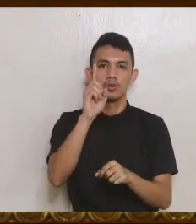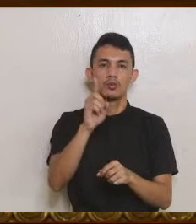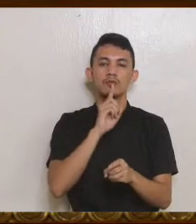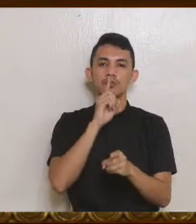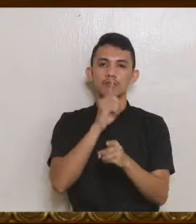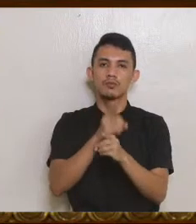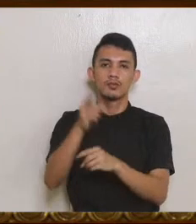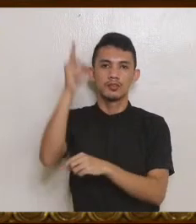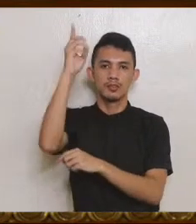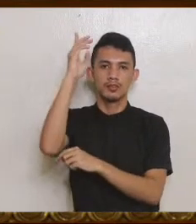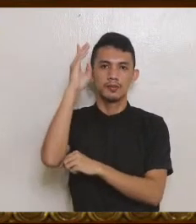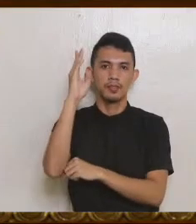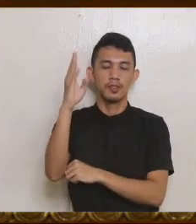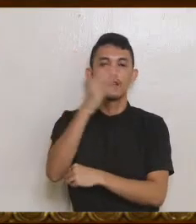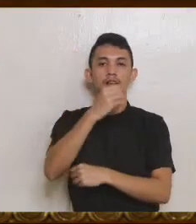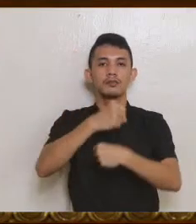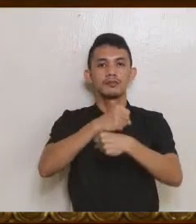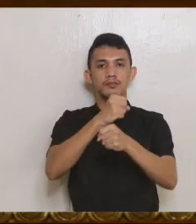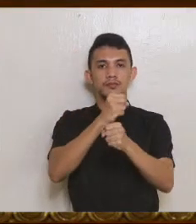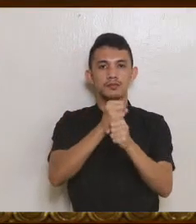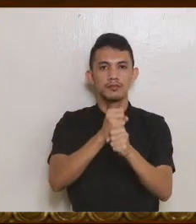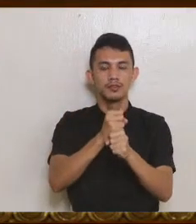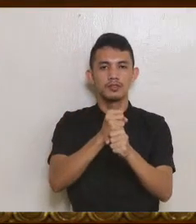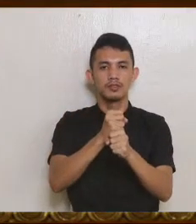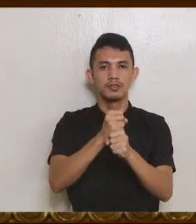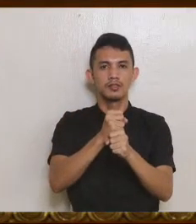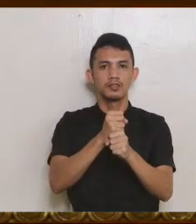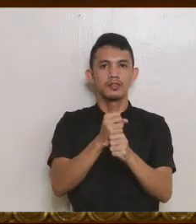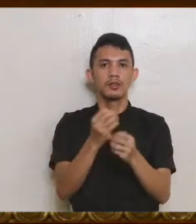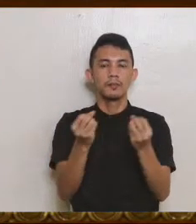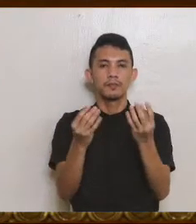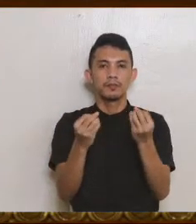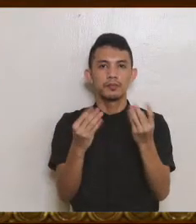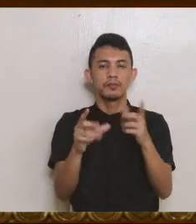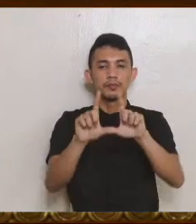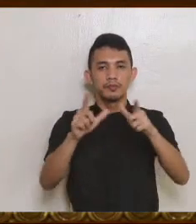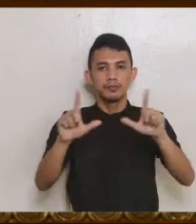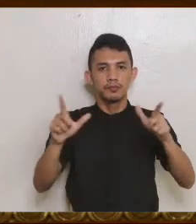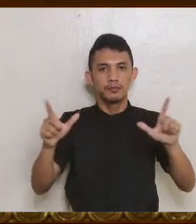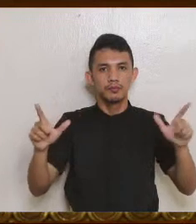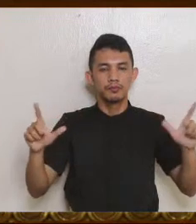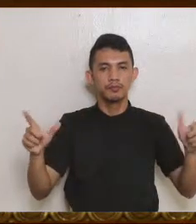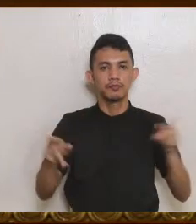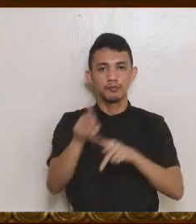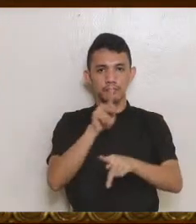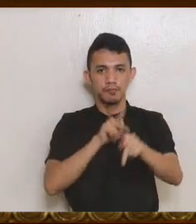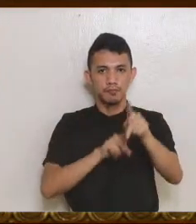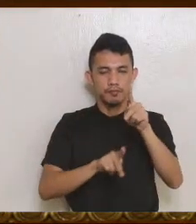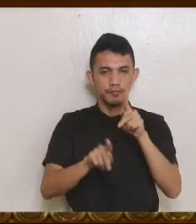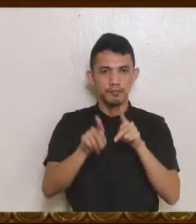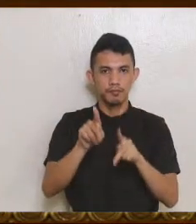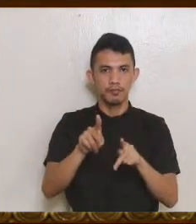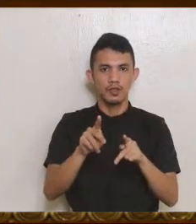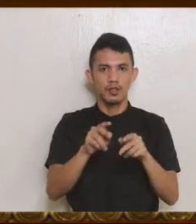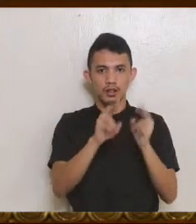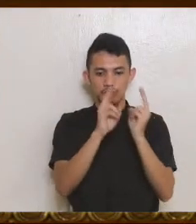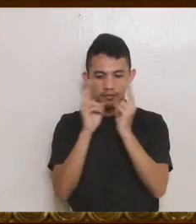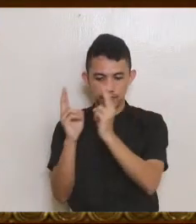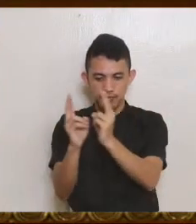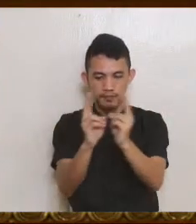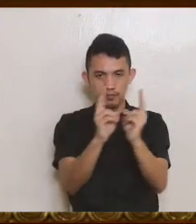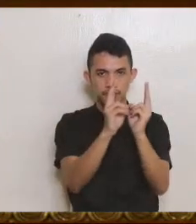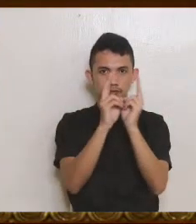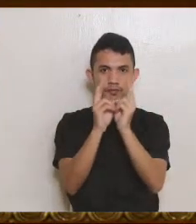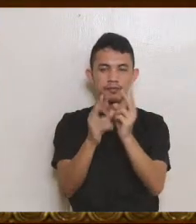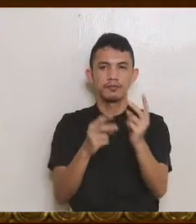Dios, o gihimo niya nga gikan sa daghang pinulungan sa mga tawo, mahiusa ang tingog